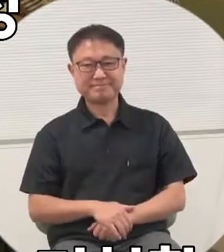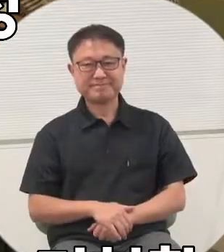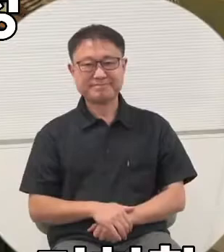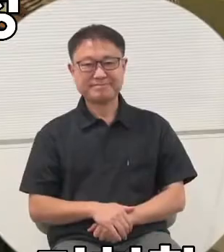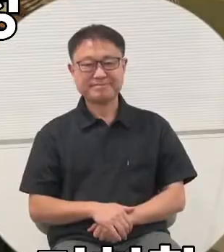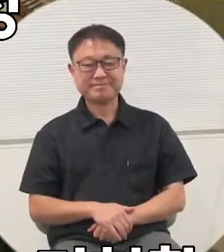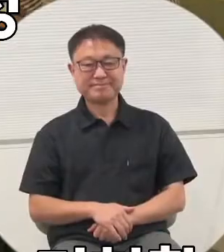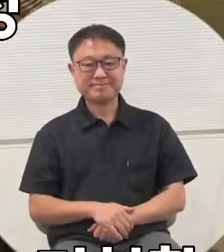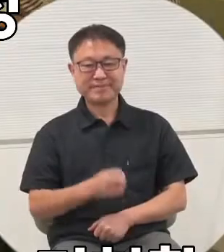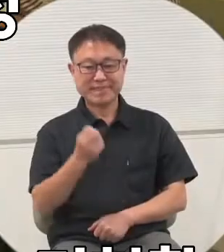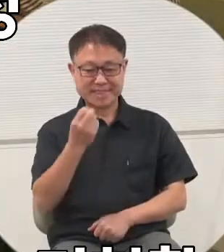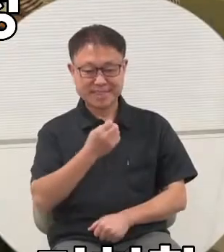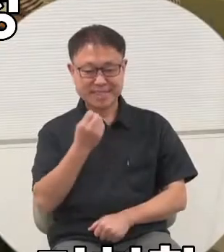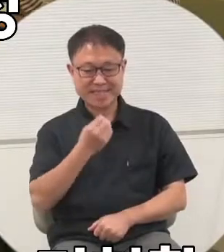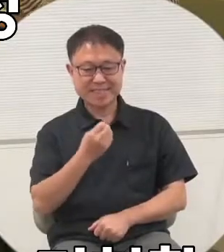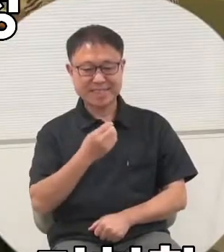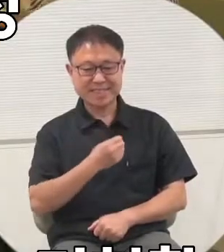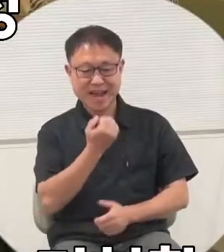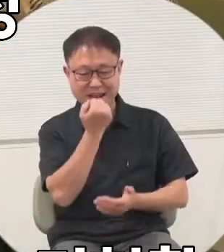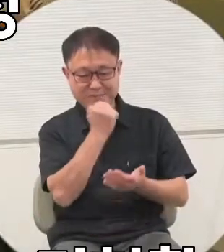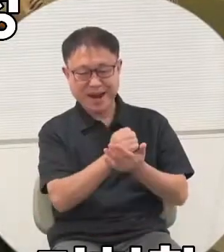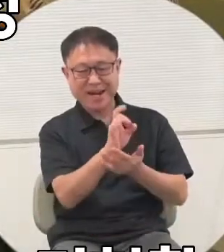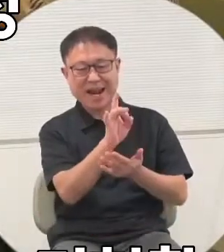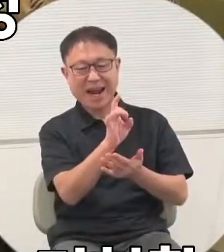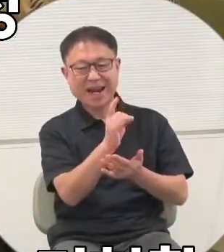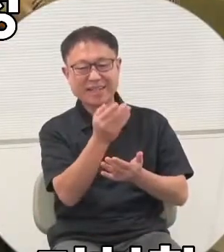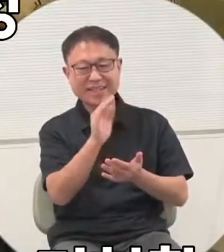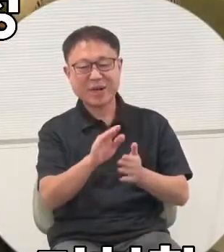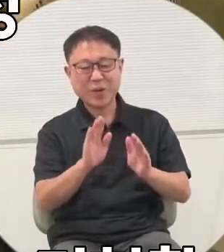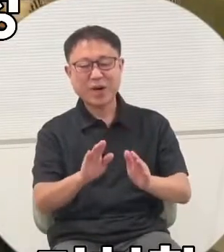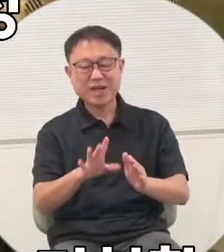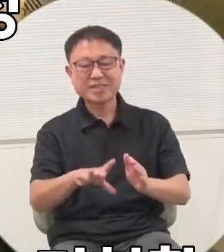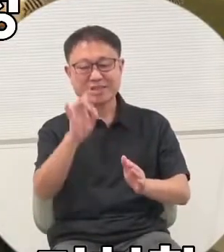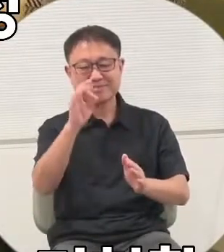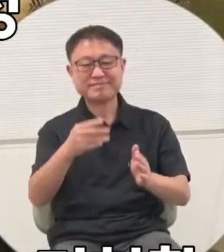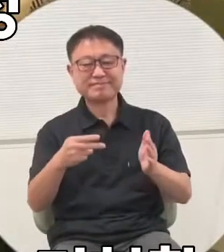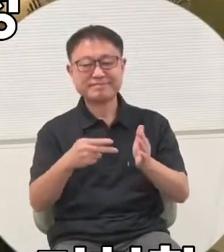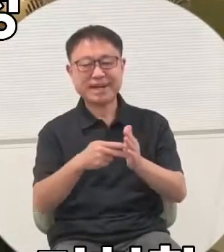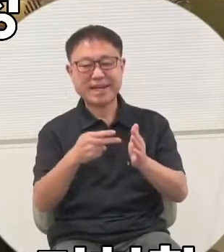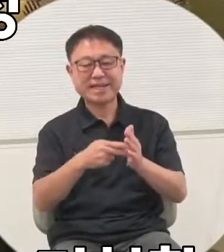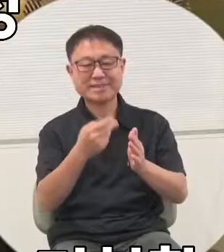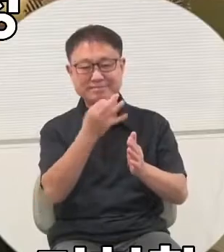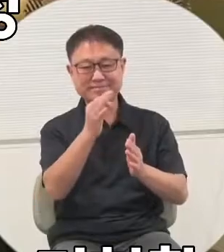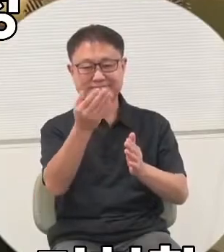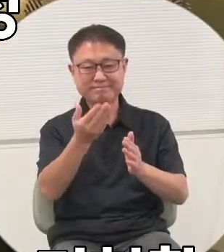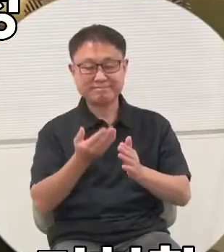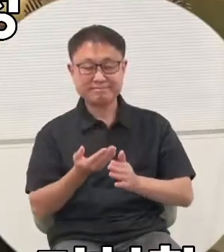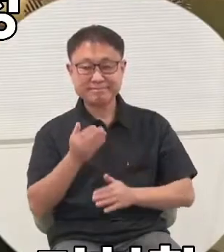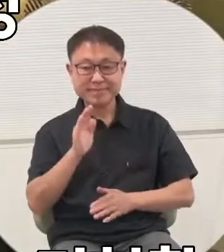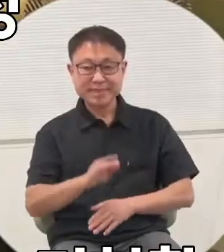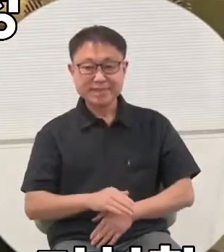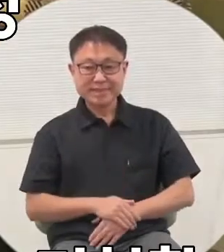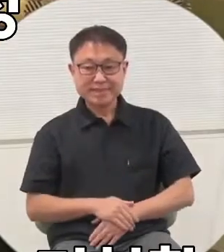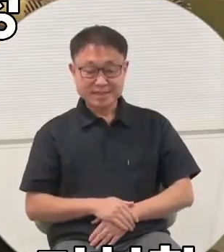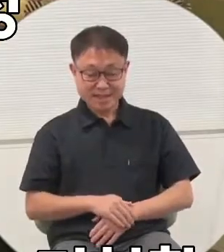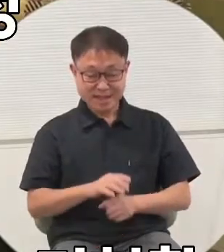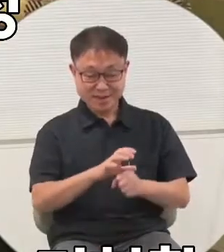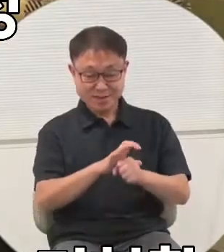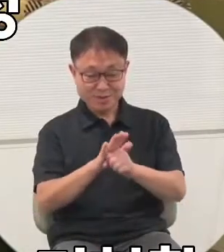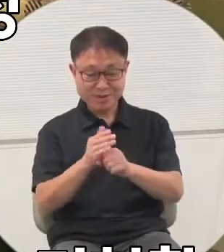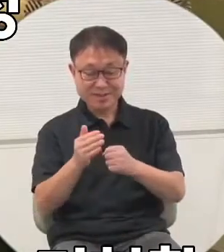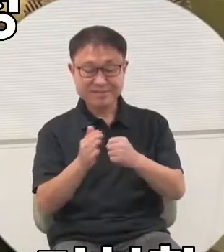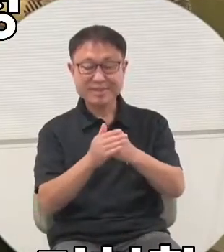그냥 등록증 있는 단체였다가 네. 네 이렇게 올해 처음으로 바뀌었는데 사실은 코로나